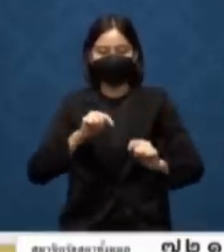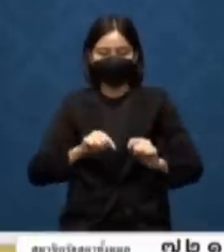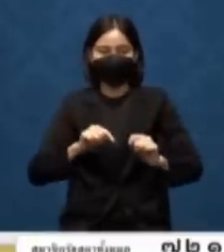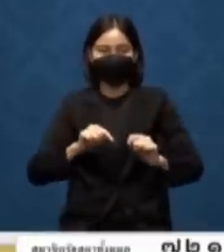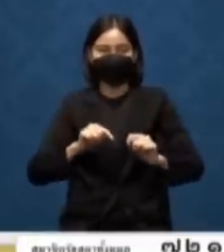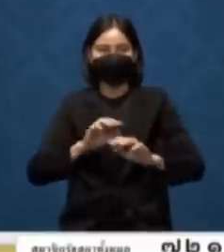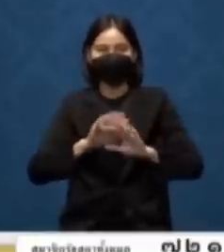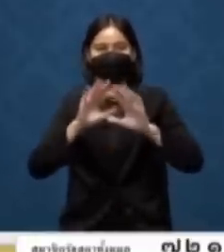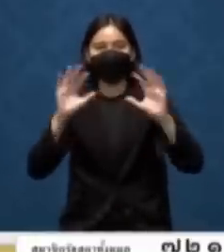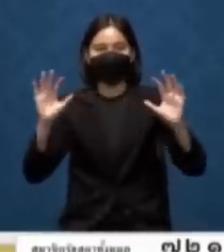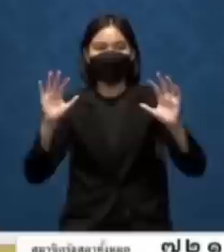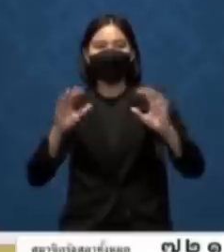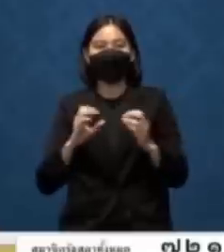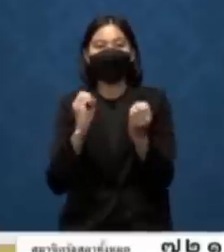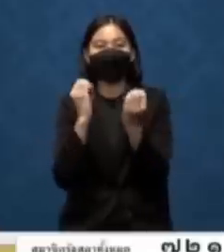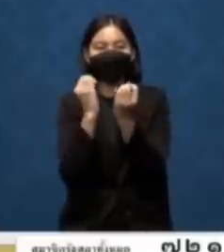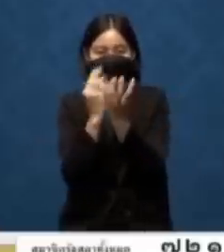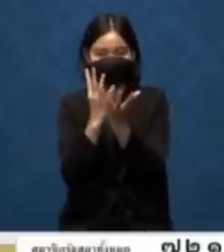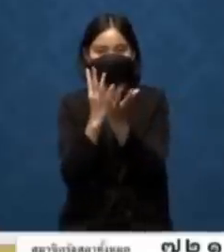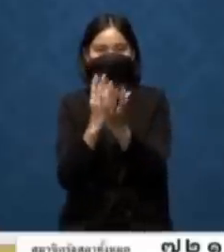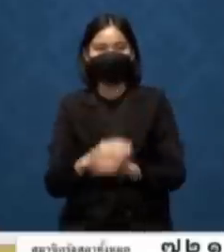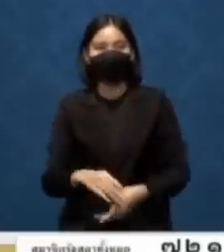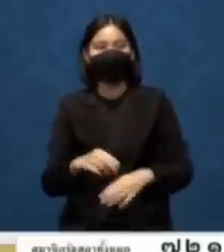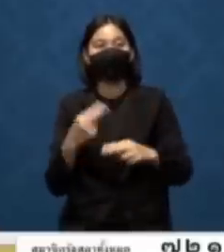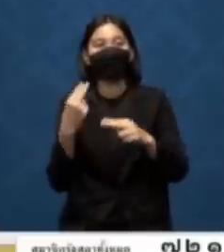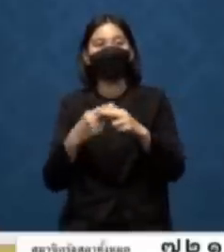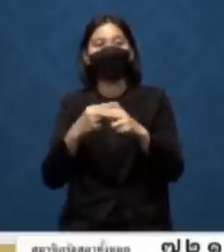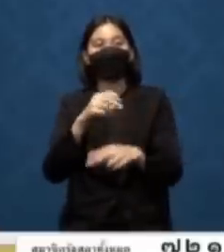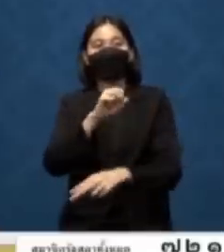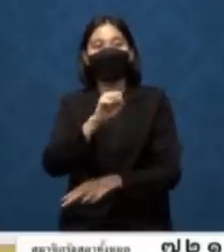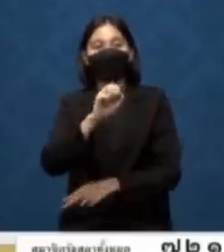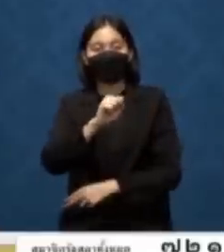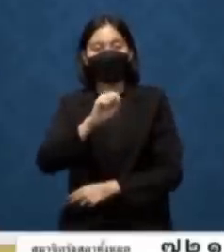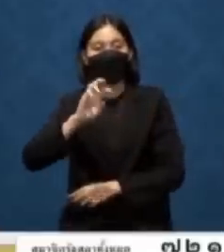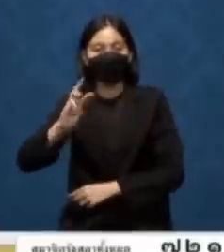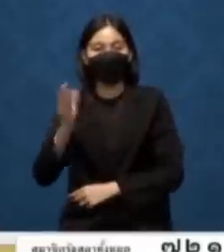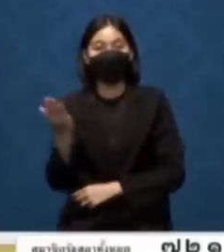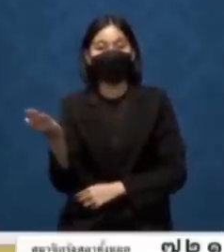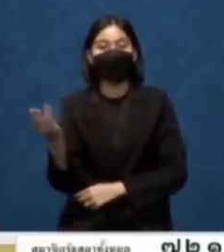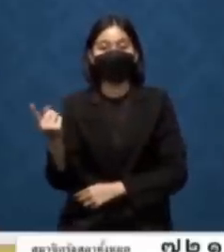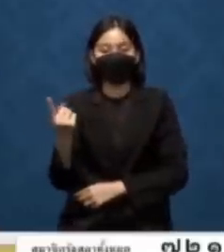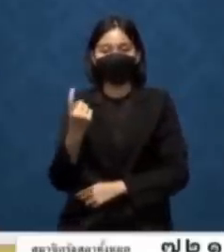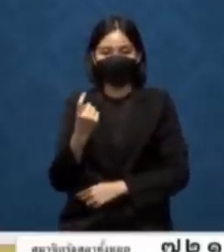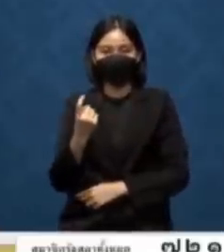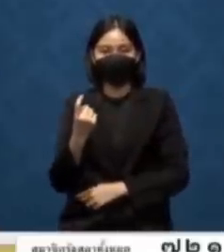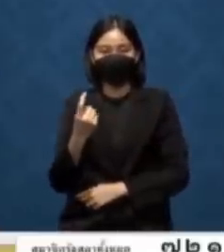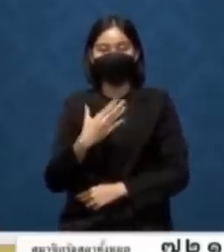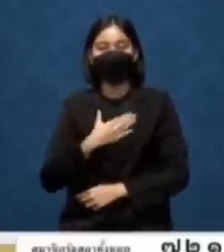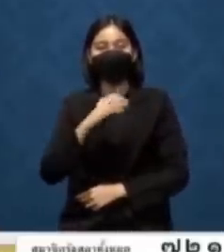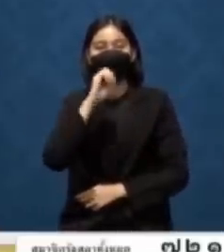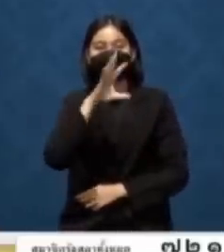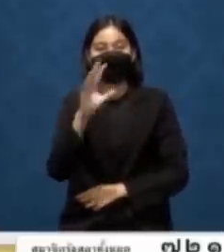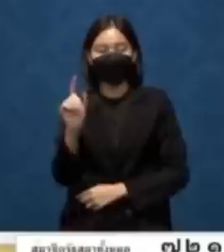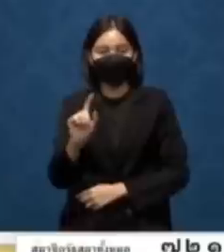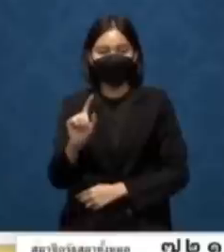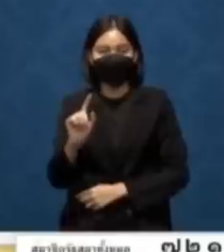น